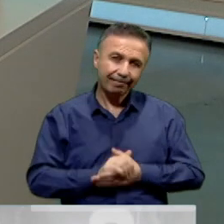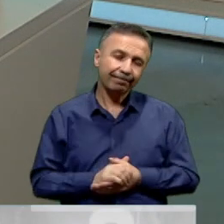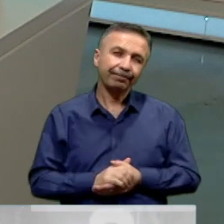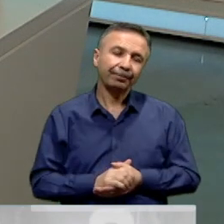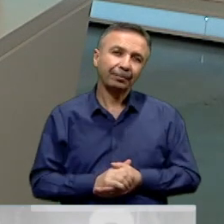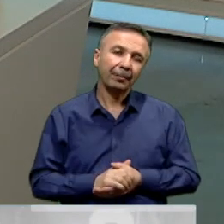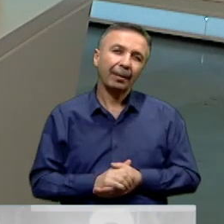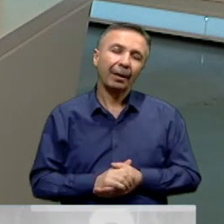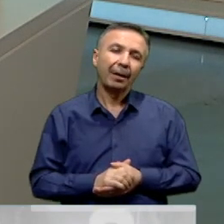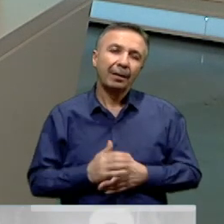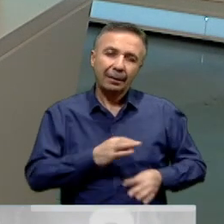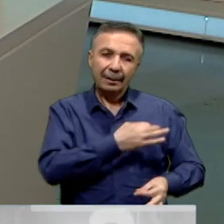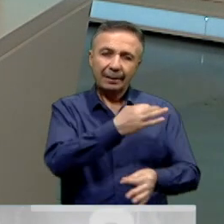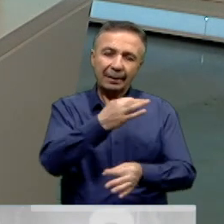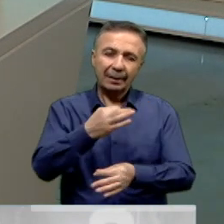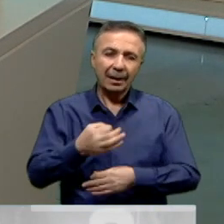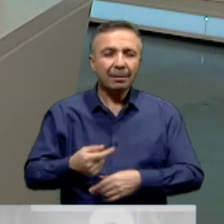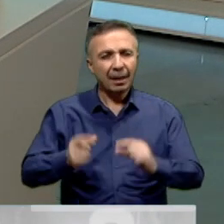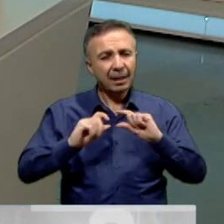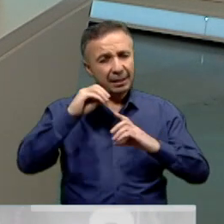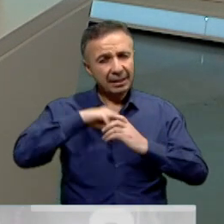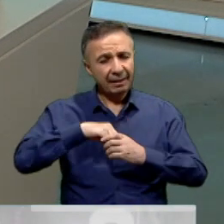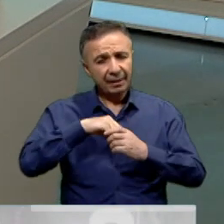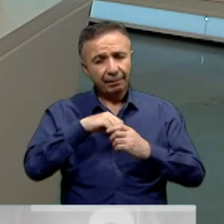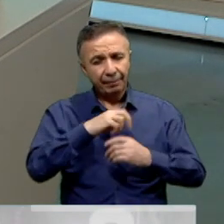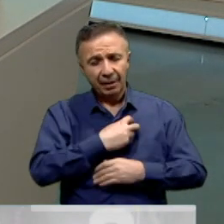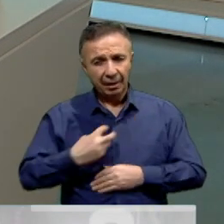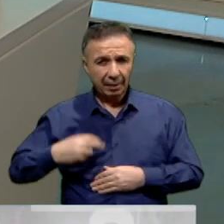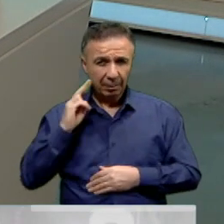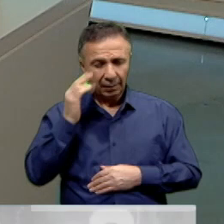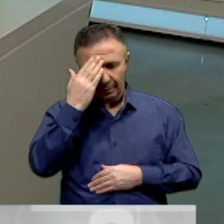bir hadis-i şerifte şöyle kulunu mevludu